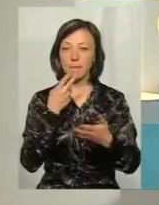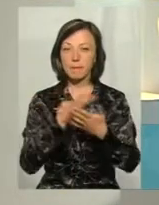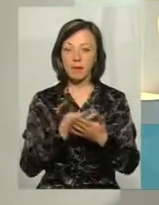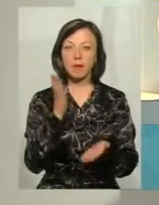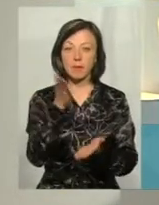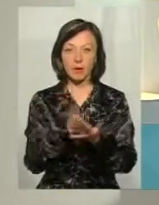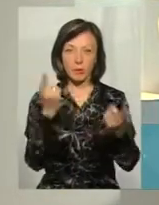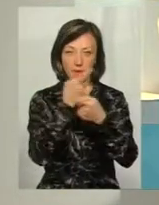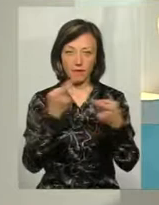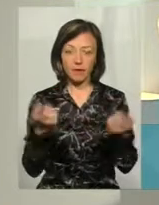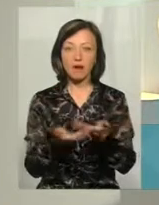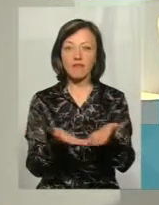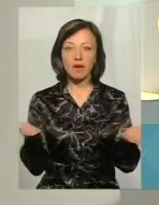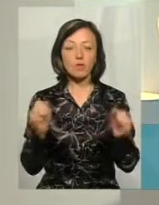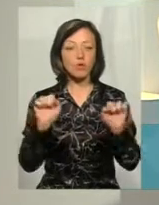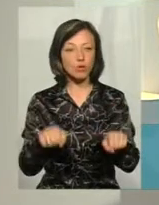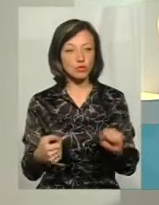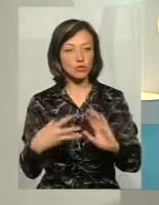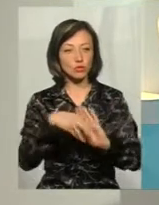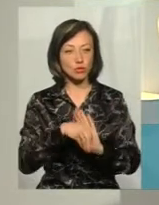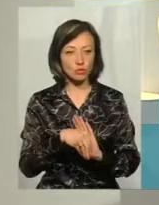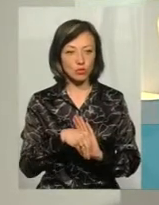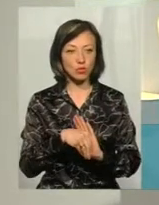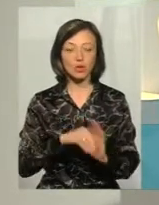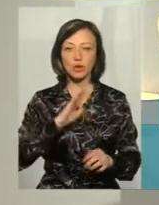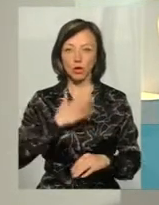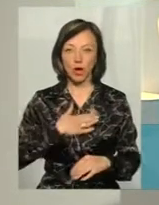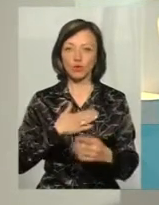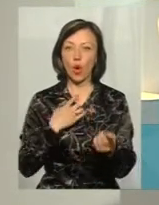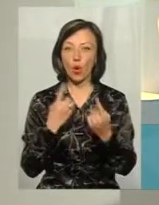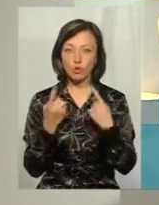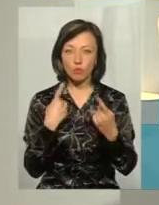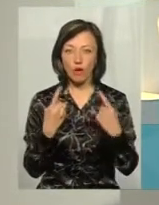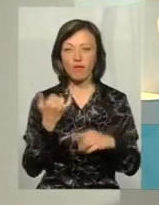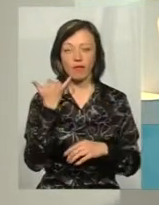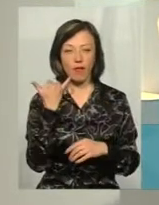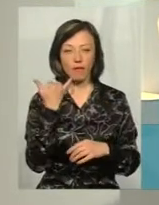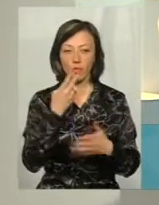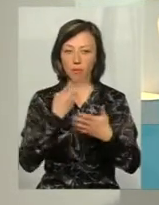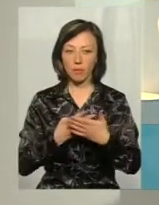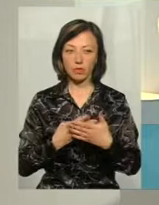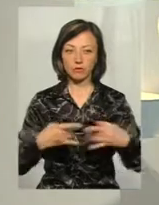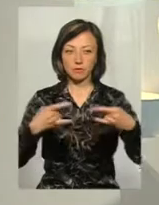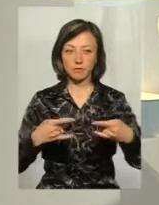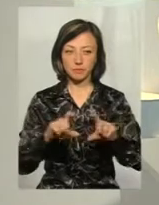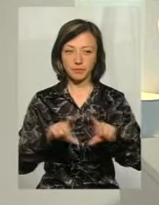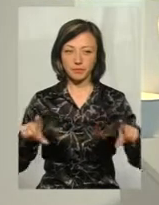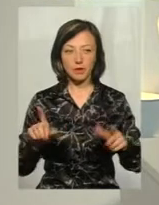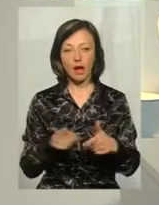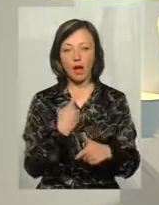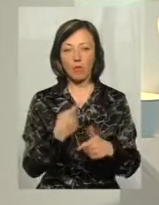прямому ефірі, тому ви можете долучитись до нас, до нашої розмови телефонами, які бачите на екранах, або